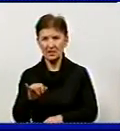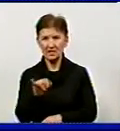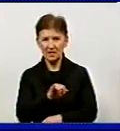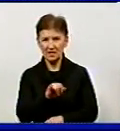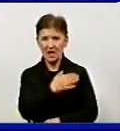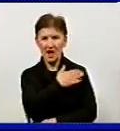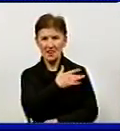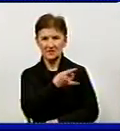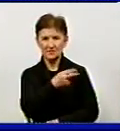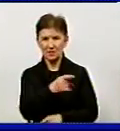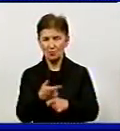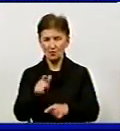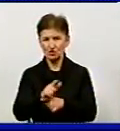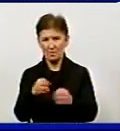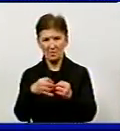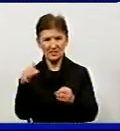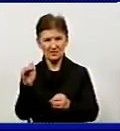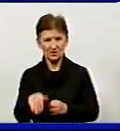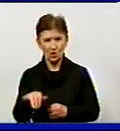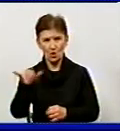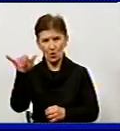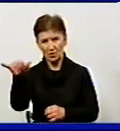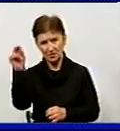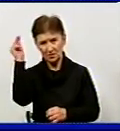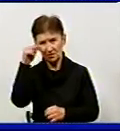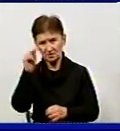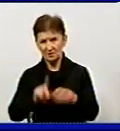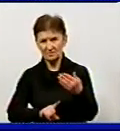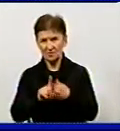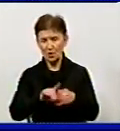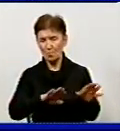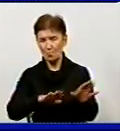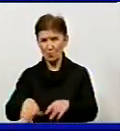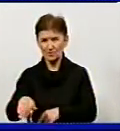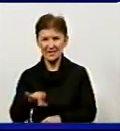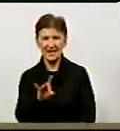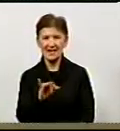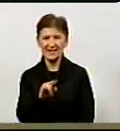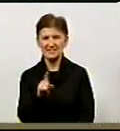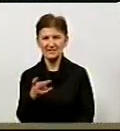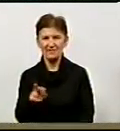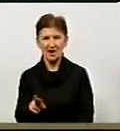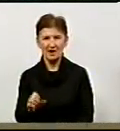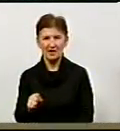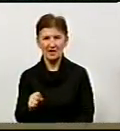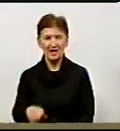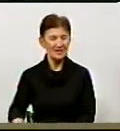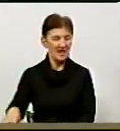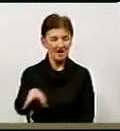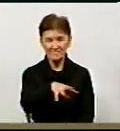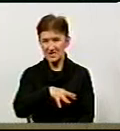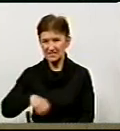Це понад 15 тисяч школярів. У них навчання розпочнеться після Різдва. Практично на всіх